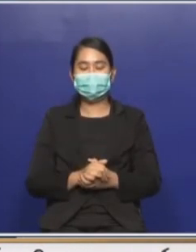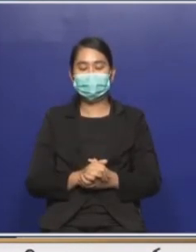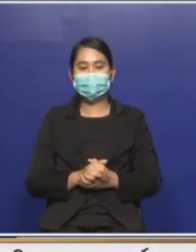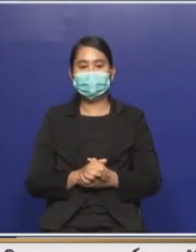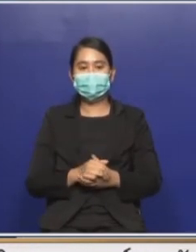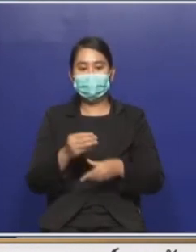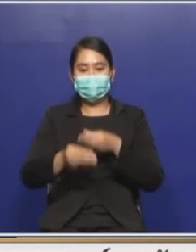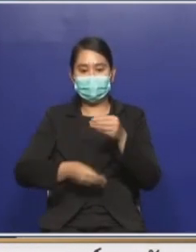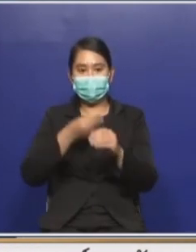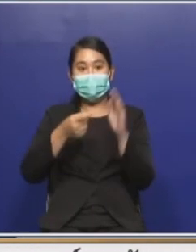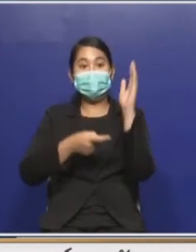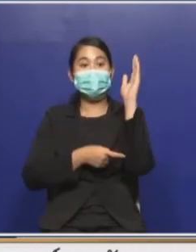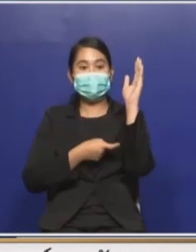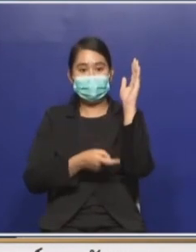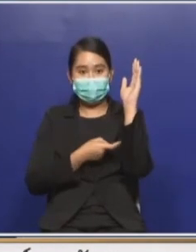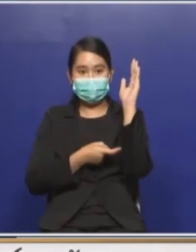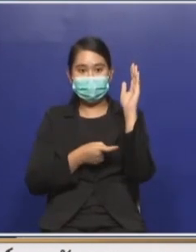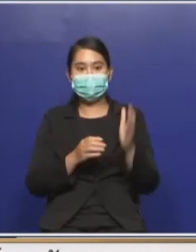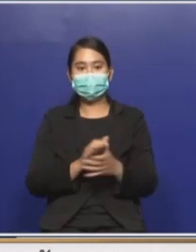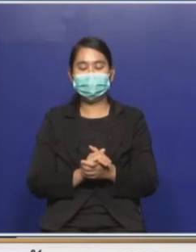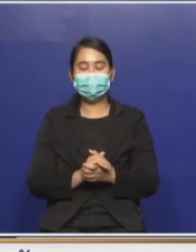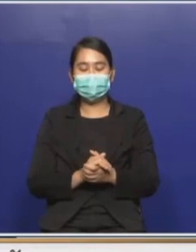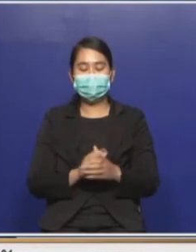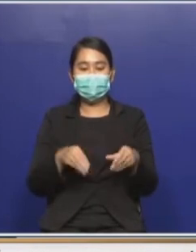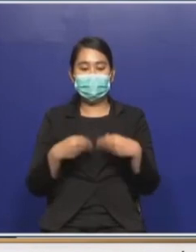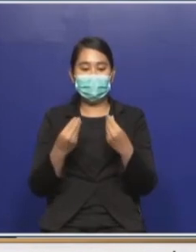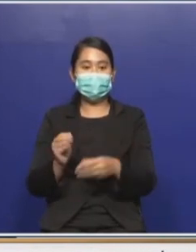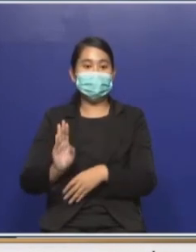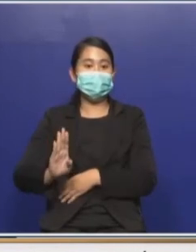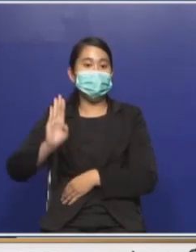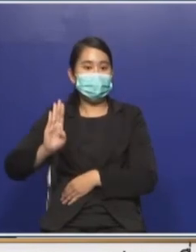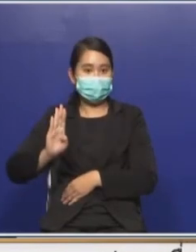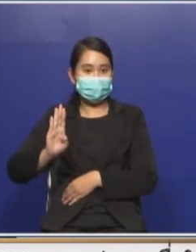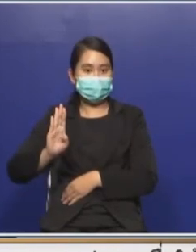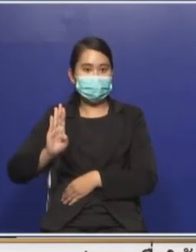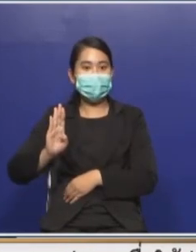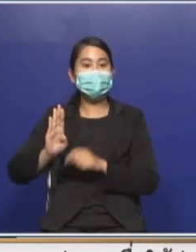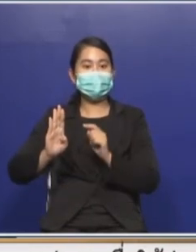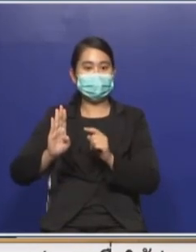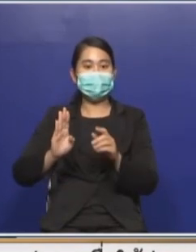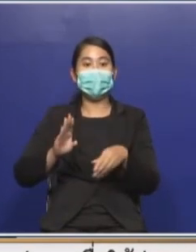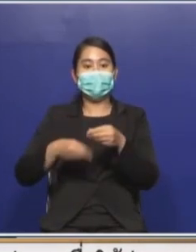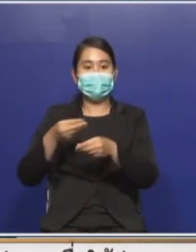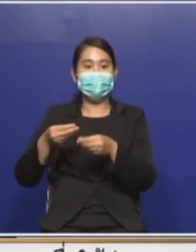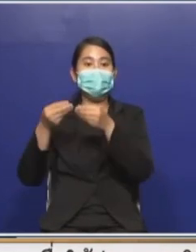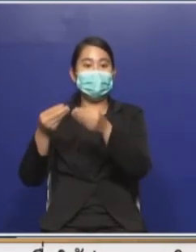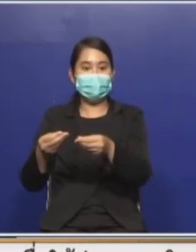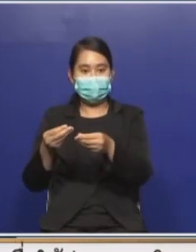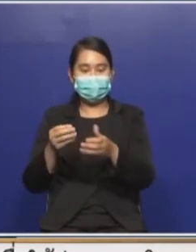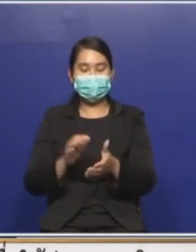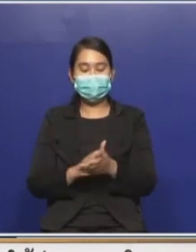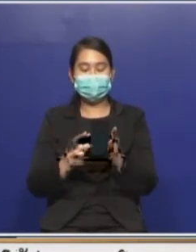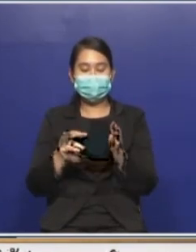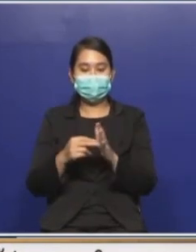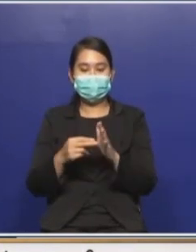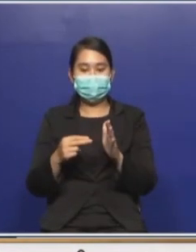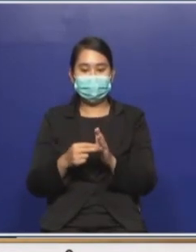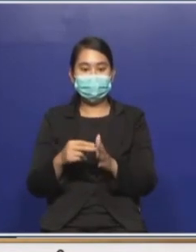ขายยางพาราให้กับบริษัท North East Rubber ซึ่งอยู่ในตลาดหลักท